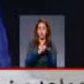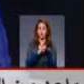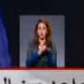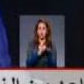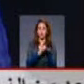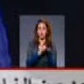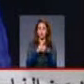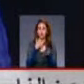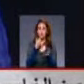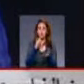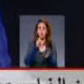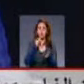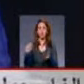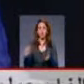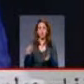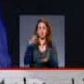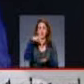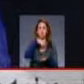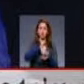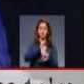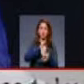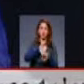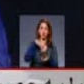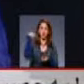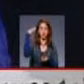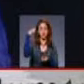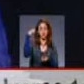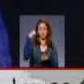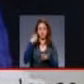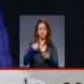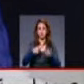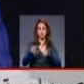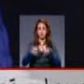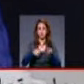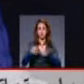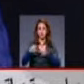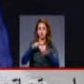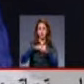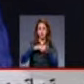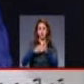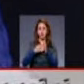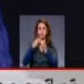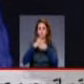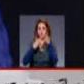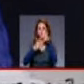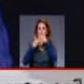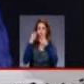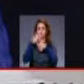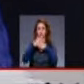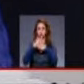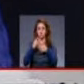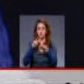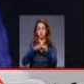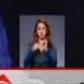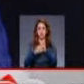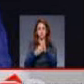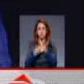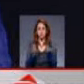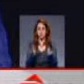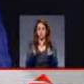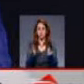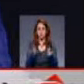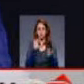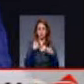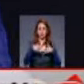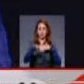بقى محافظ القاهره مع معالي وزير الاستثمار على تفاصيل البناء ومين اللي هيبني ومين اللي هيأجر، تكون